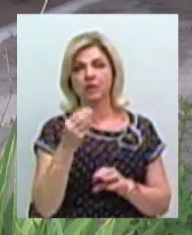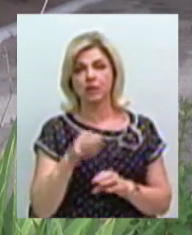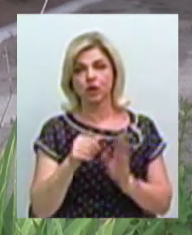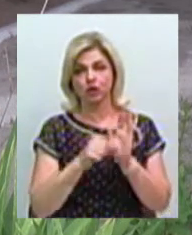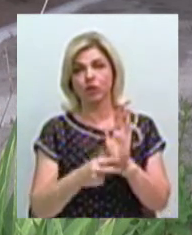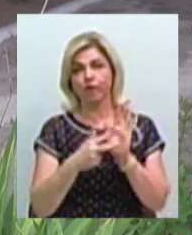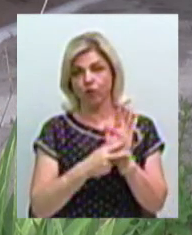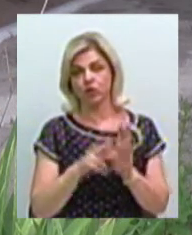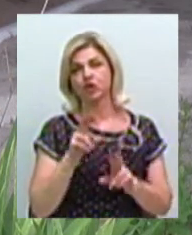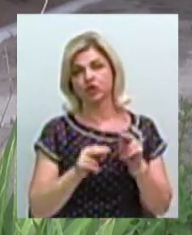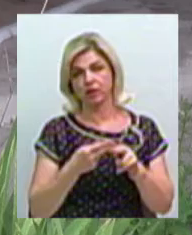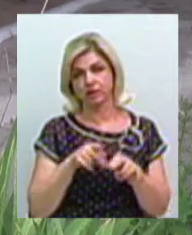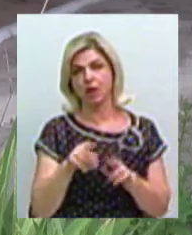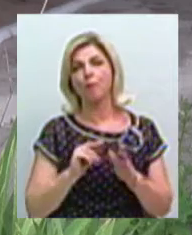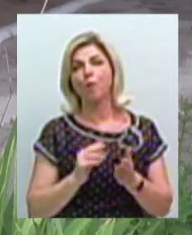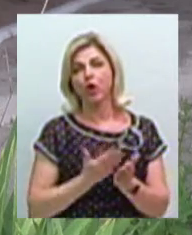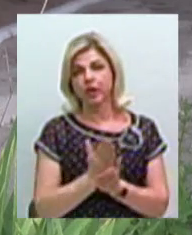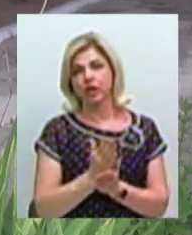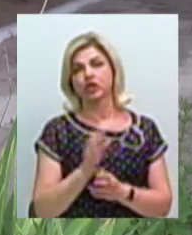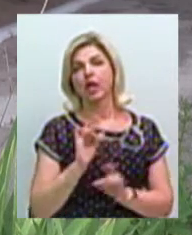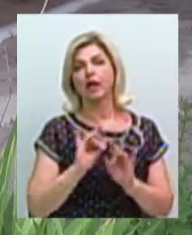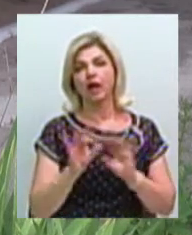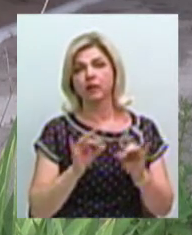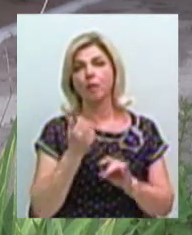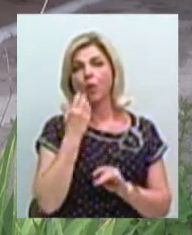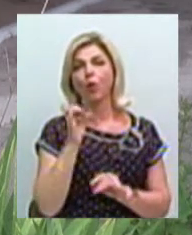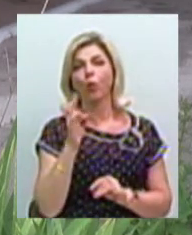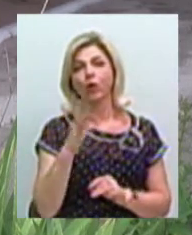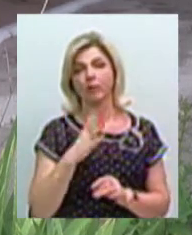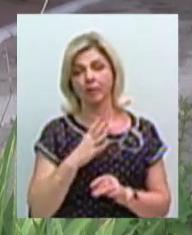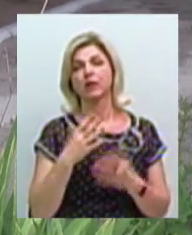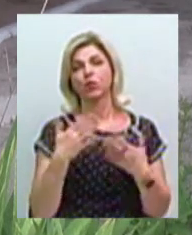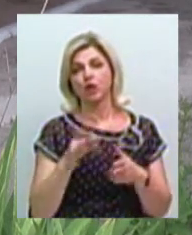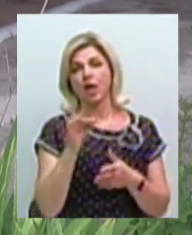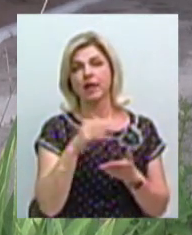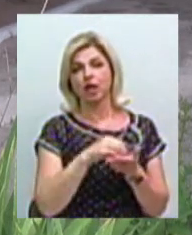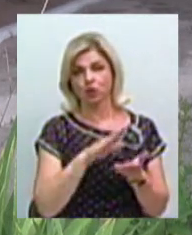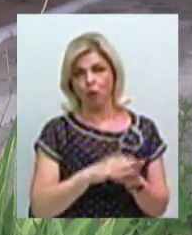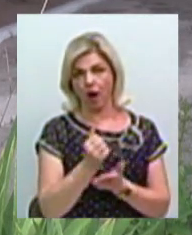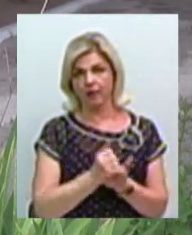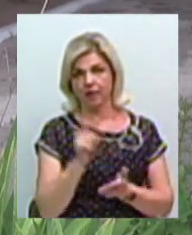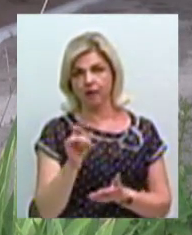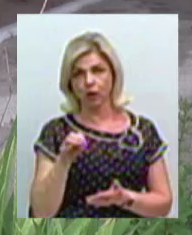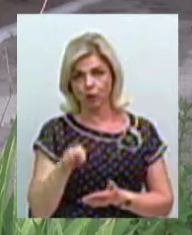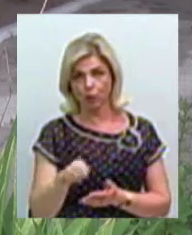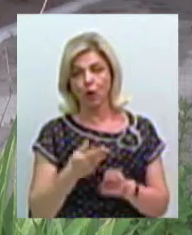вважали, що це є політична реклама в той момент, коли він був зареєстрований вже кандидатом. Тому ми зверталися до поліції щодо